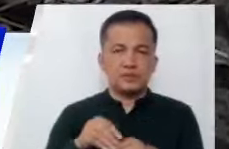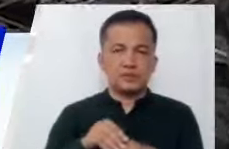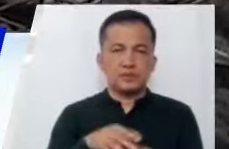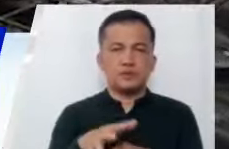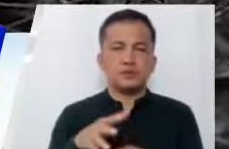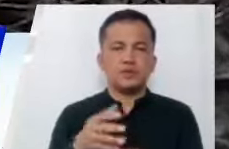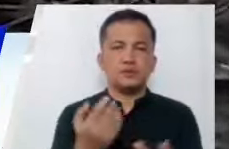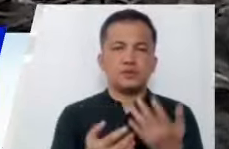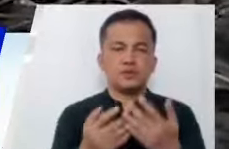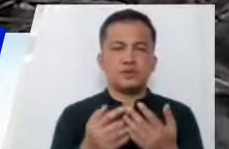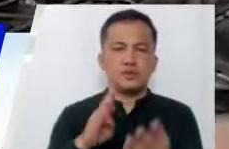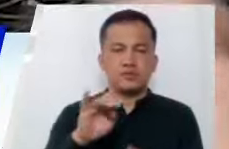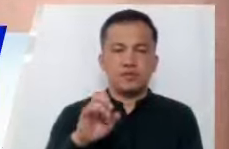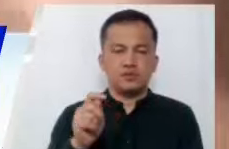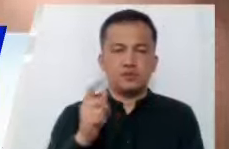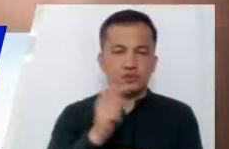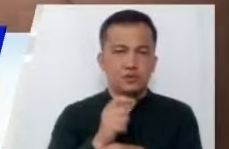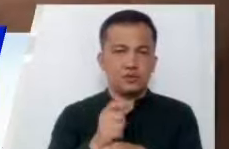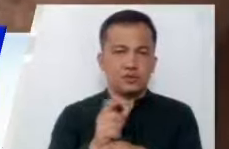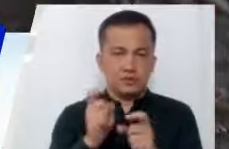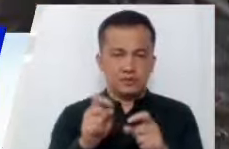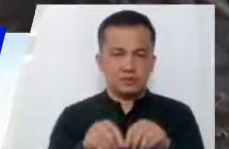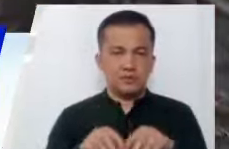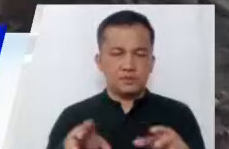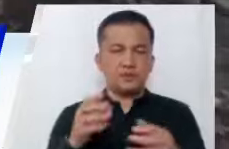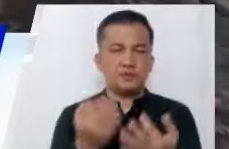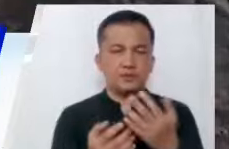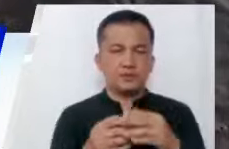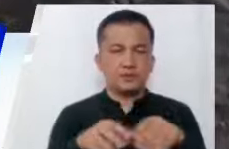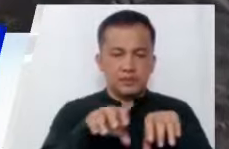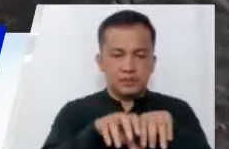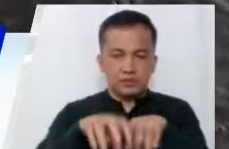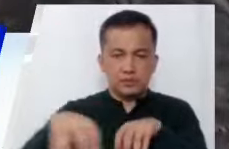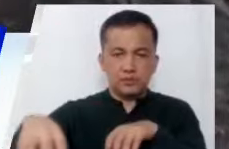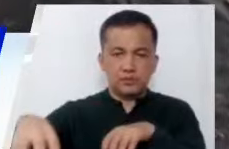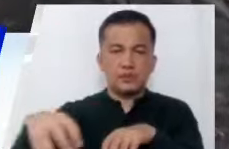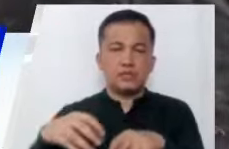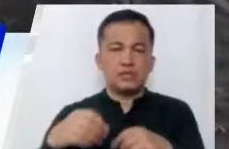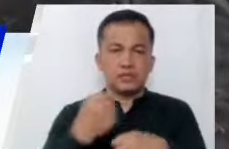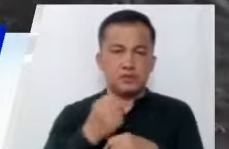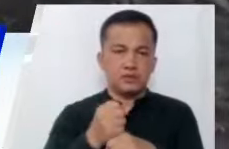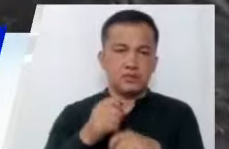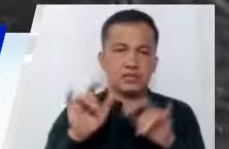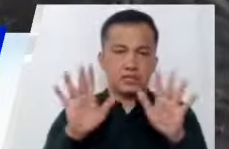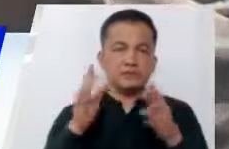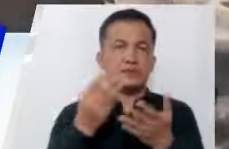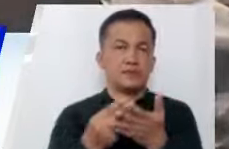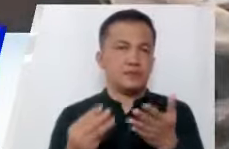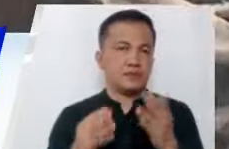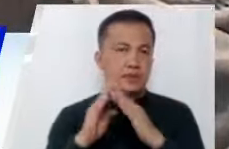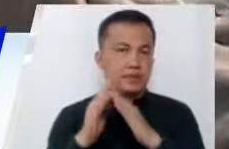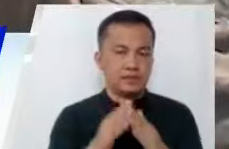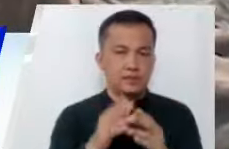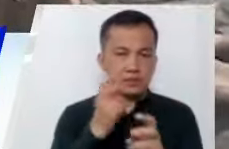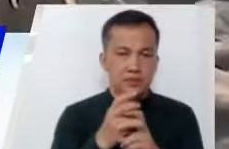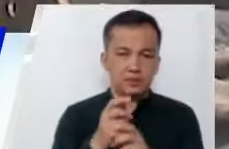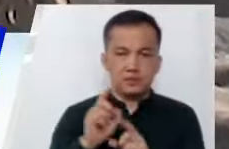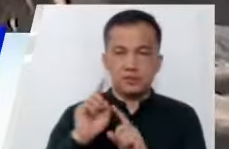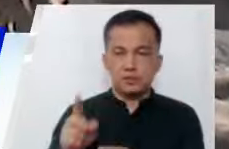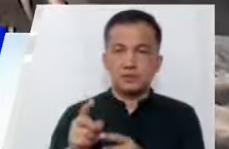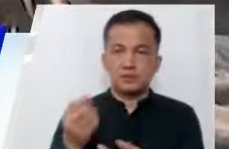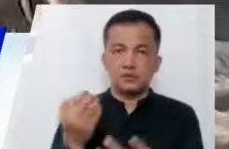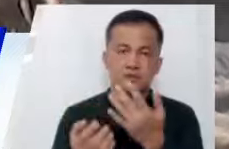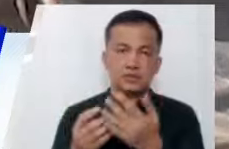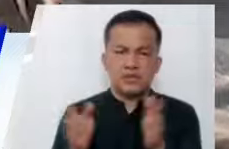Tondo. Mabilis kasing kumalat ang apoy dahil dikit-dikit at gawa sa light material sa mga bahay. Naging pahirapan din ang pag-responde sa sunog dahil masikip